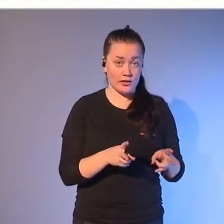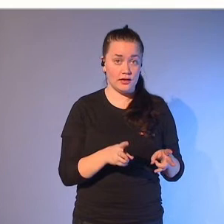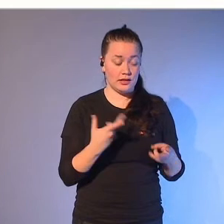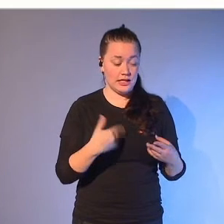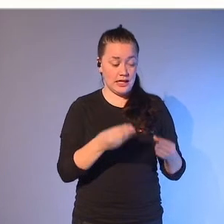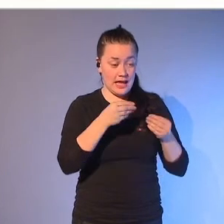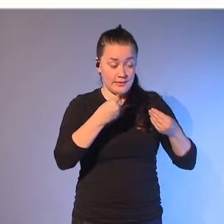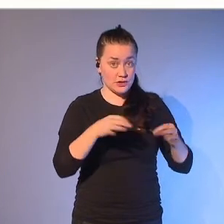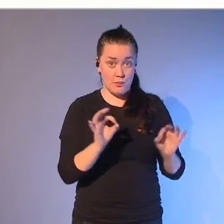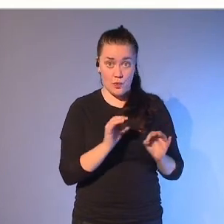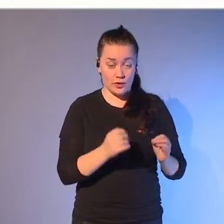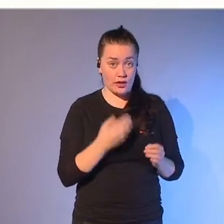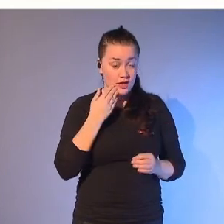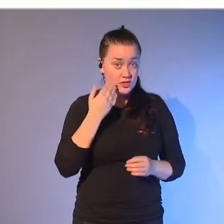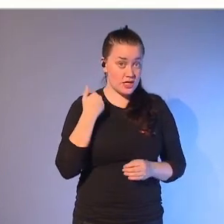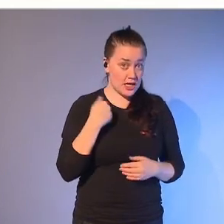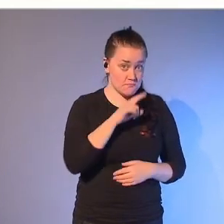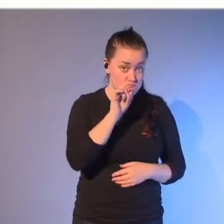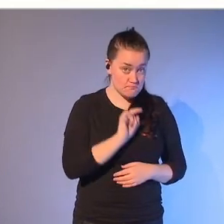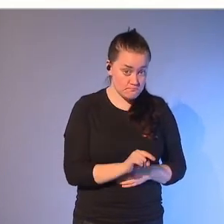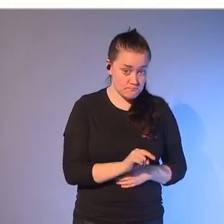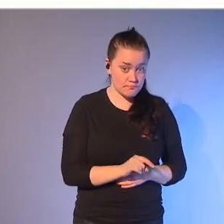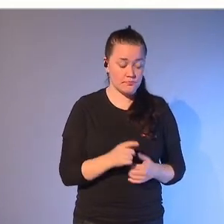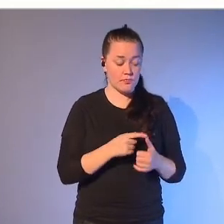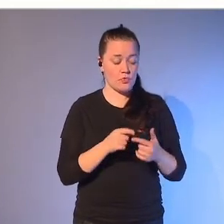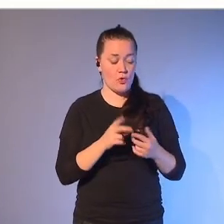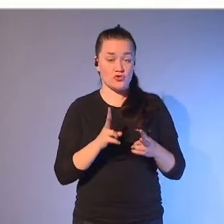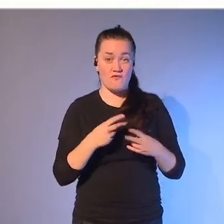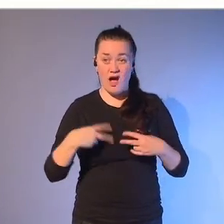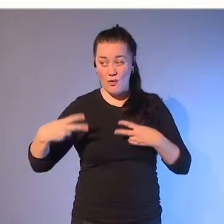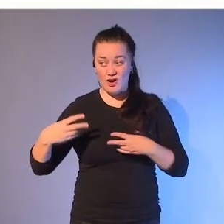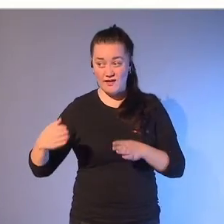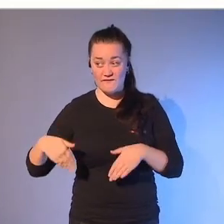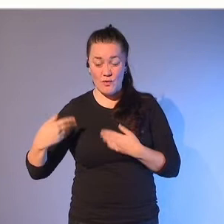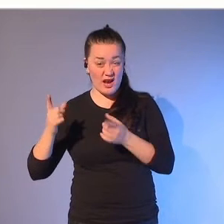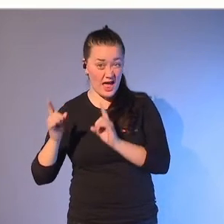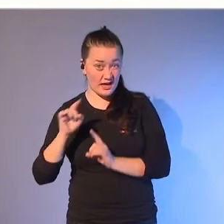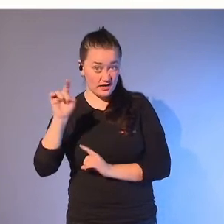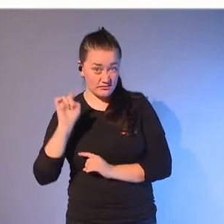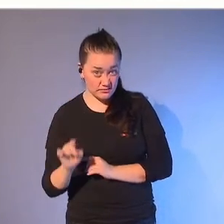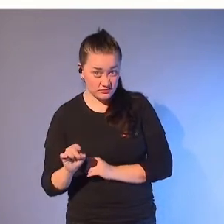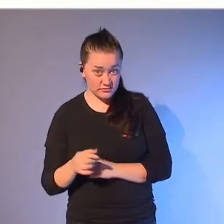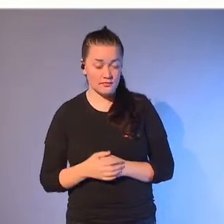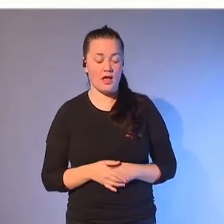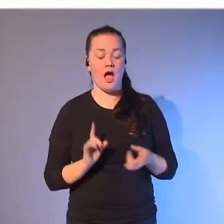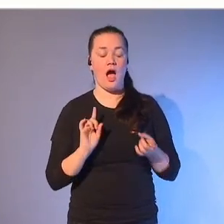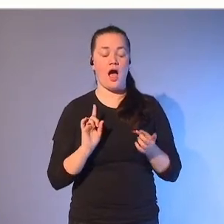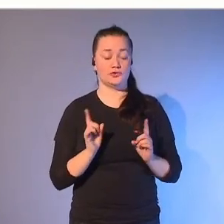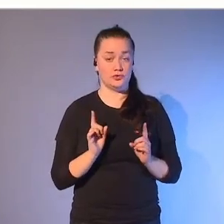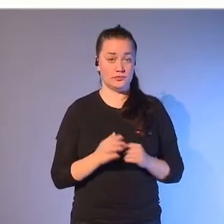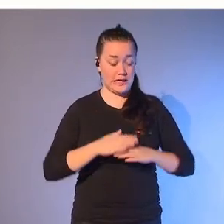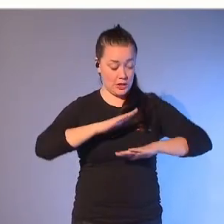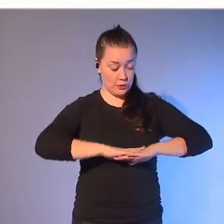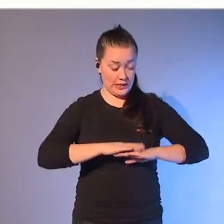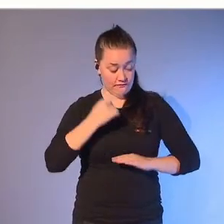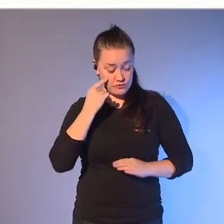de læremidlene som ikke er tradisjonelle? Og ikke minst, hva slags rolle får læreren? Altså, de helt grunnleggende